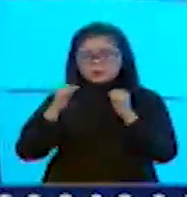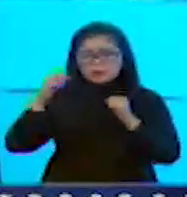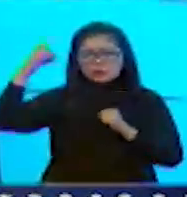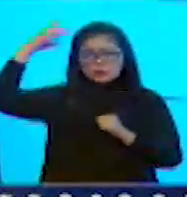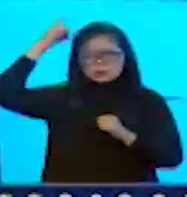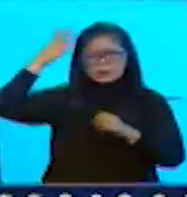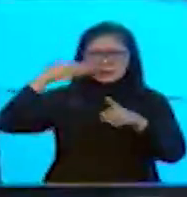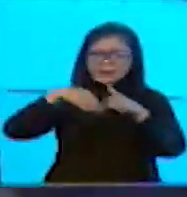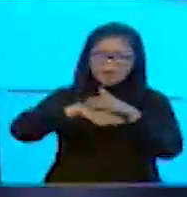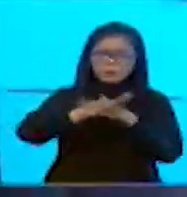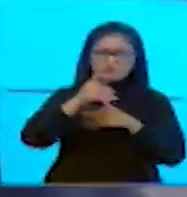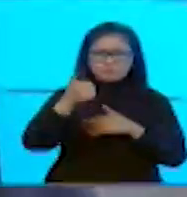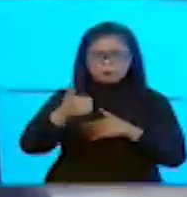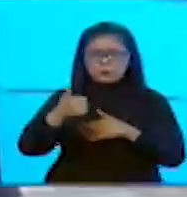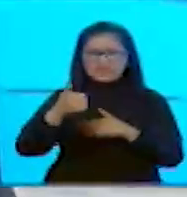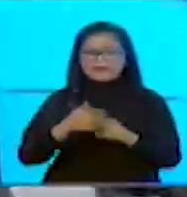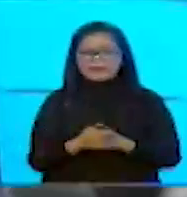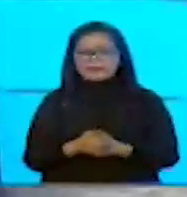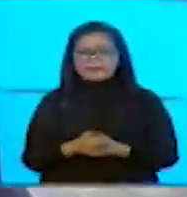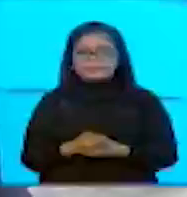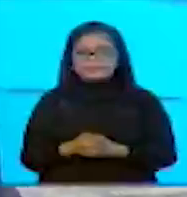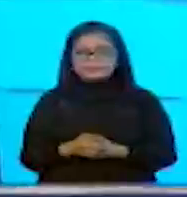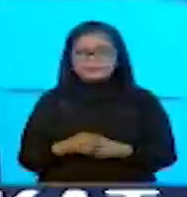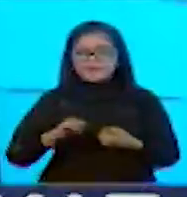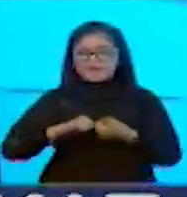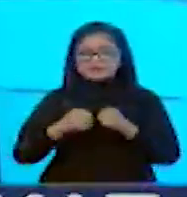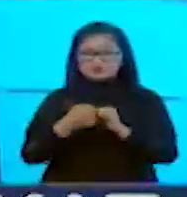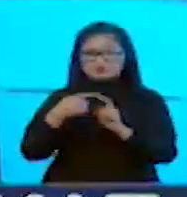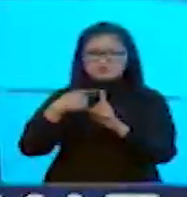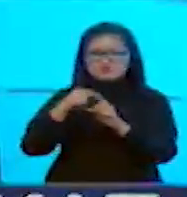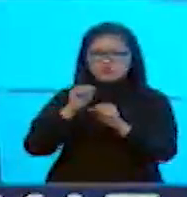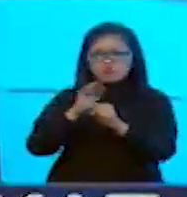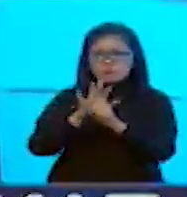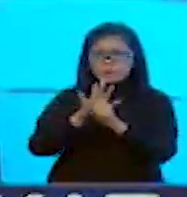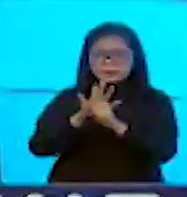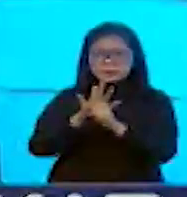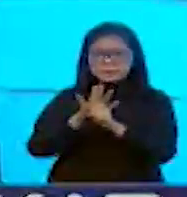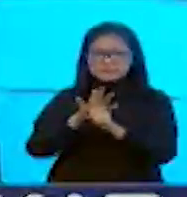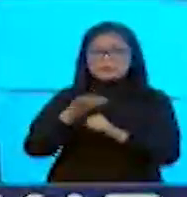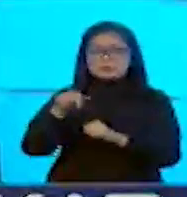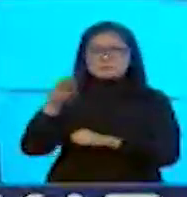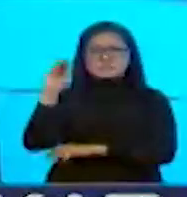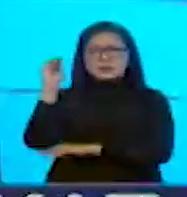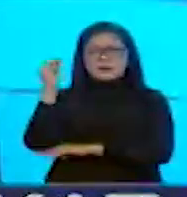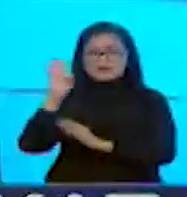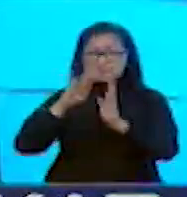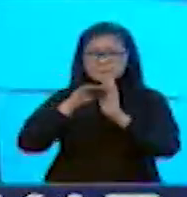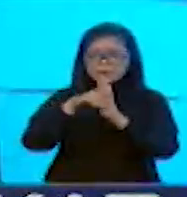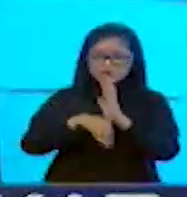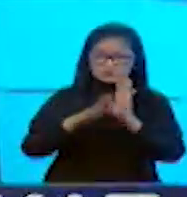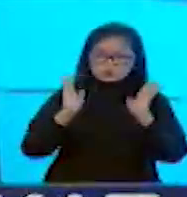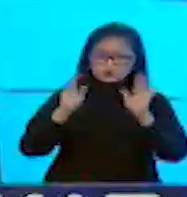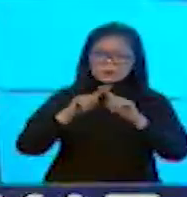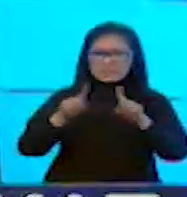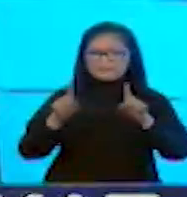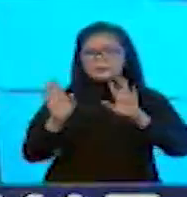Pak. Pemirsa, meskipun kasus positif COVID-19 di Jakarta ini sudah mulai melandai, namun jangan sampai hal ini membuat Anda lengah.